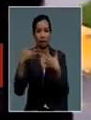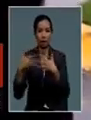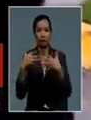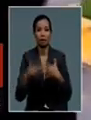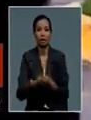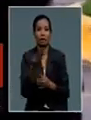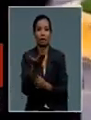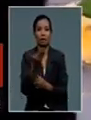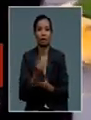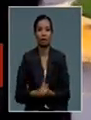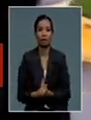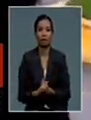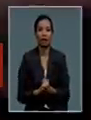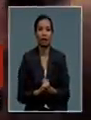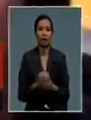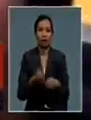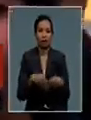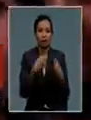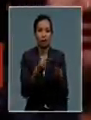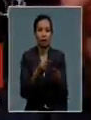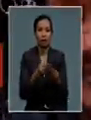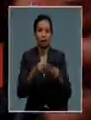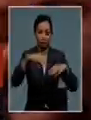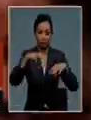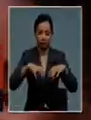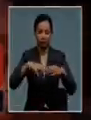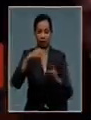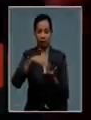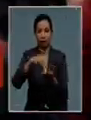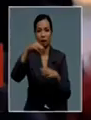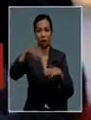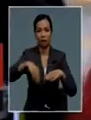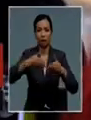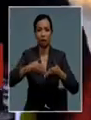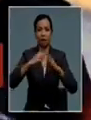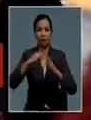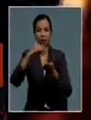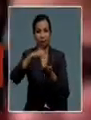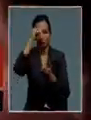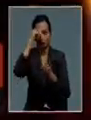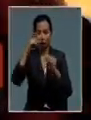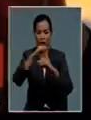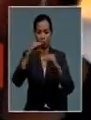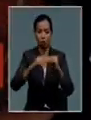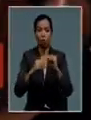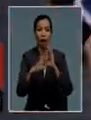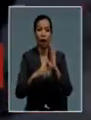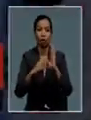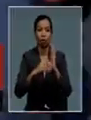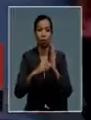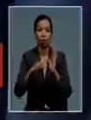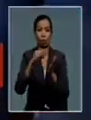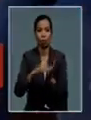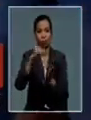บดีของสหรัฐนั่นก็คืออนุญาตให้เขตพื้นที่ที่สถานศึกษาตั้งอยู่สามารถจัดโครงการอบรมบุคลากรในโรง